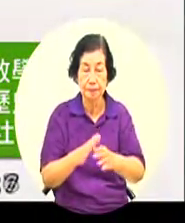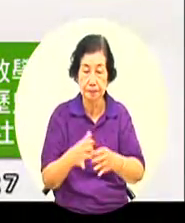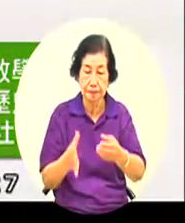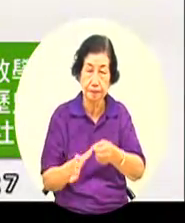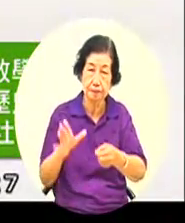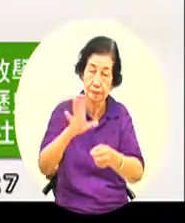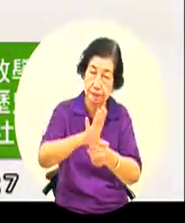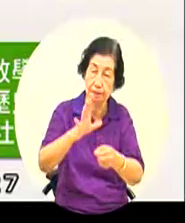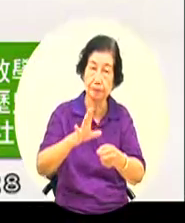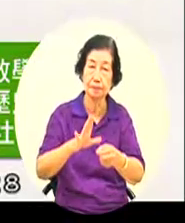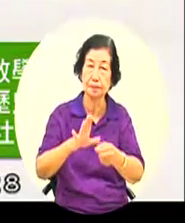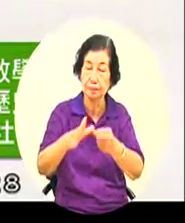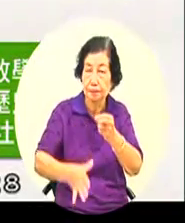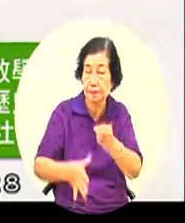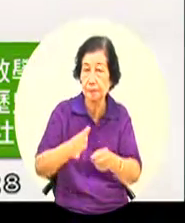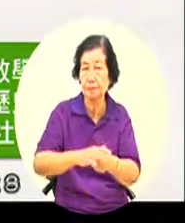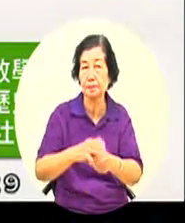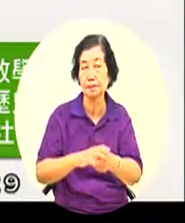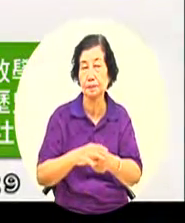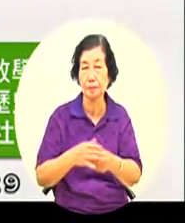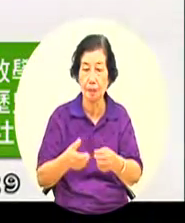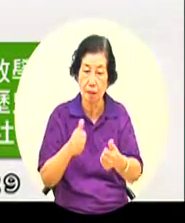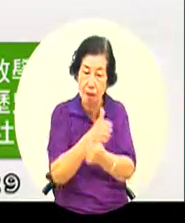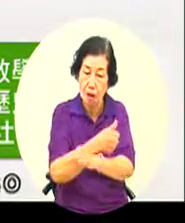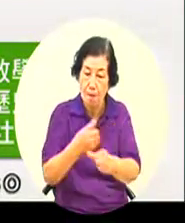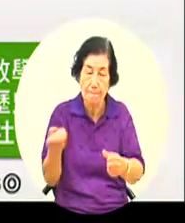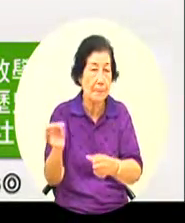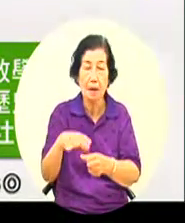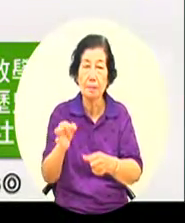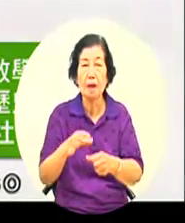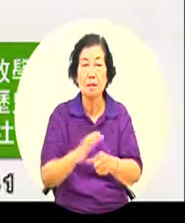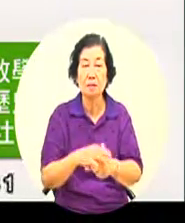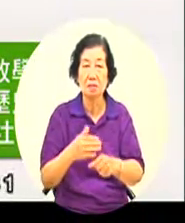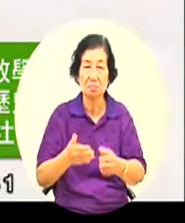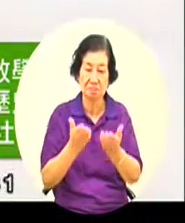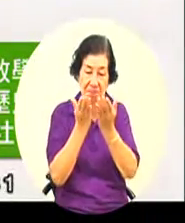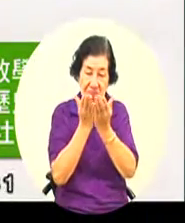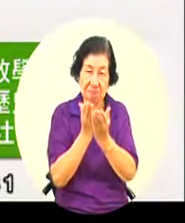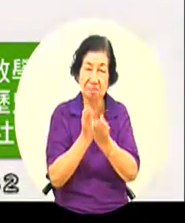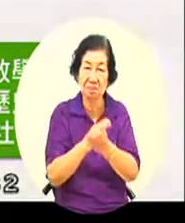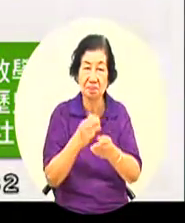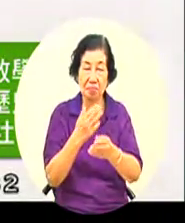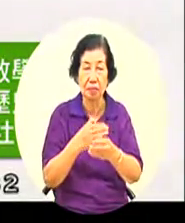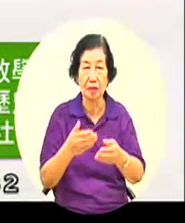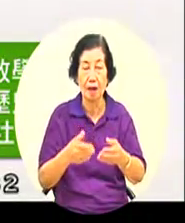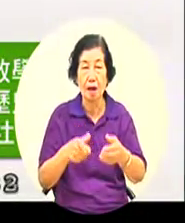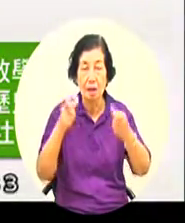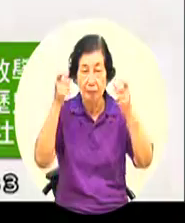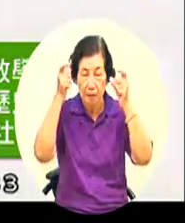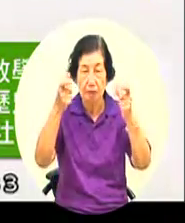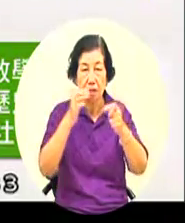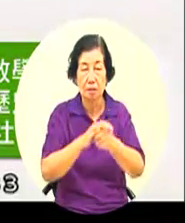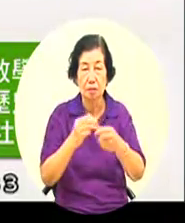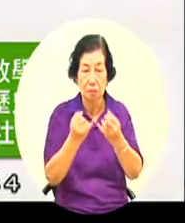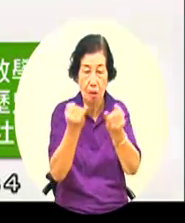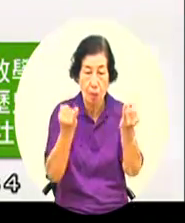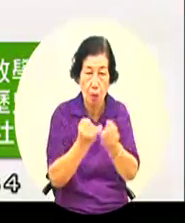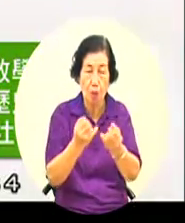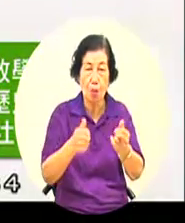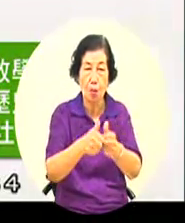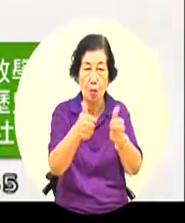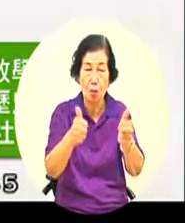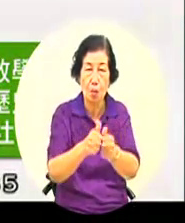啊，但是实际呢你要上什么雄中雄女啦，前几名的学校其实都要透过这考试，